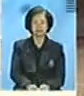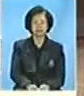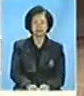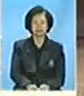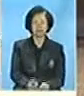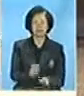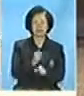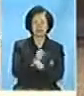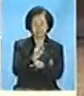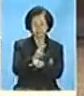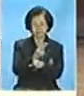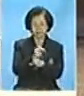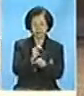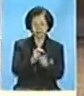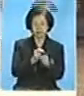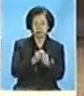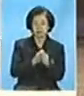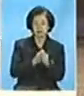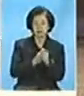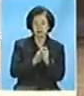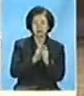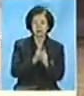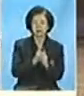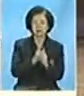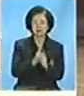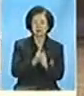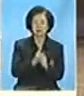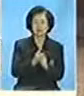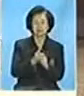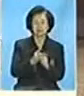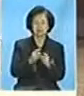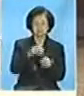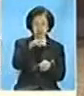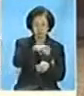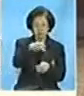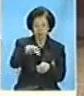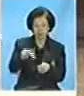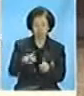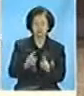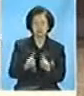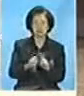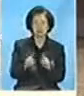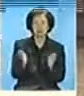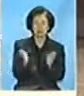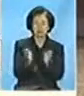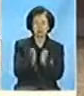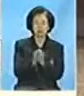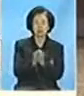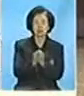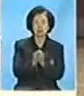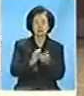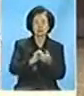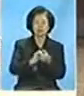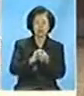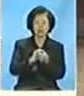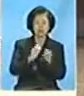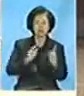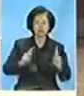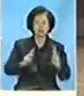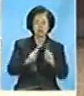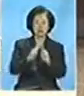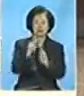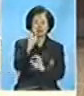แล้วก็ได้ทำหน้าที่ติดตามองค์กรพัฒนาการเมืองร่วมกับกระทรวงมหาดไ